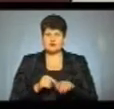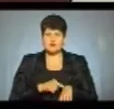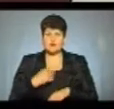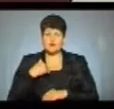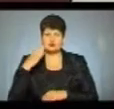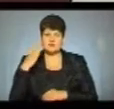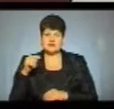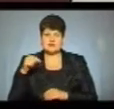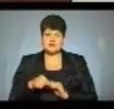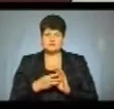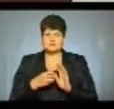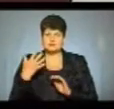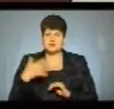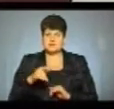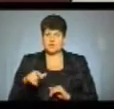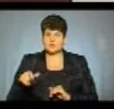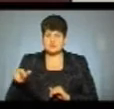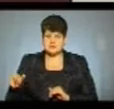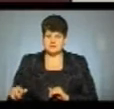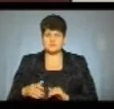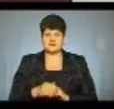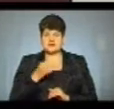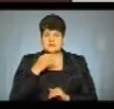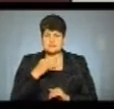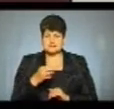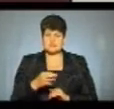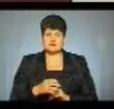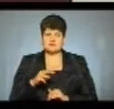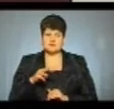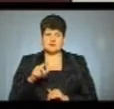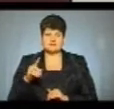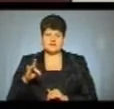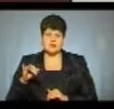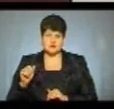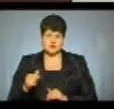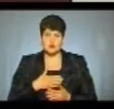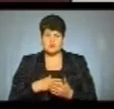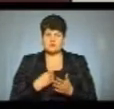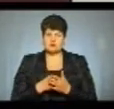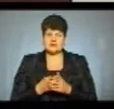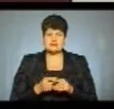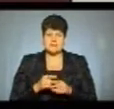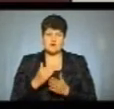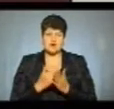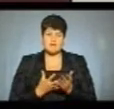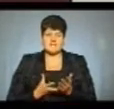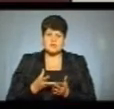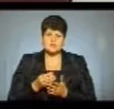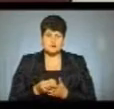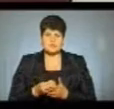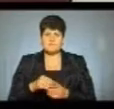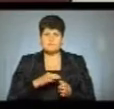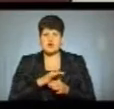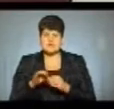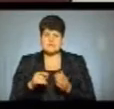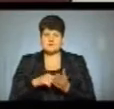проголосували 1850 осіб, розповіла речниця Тернопільської міськради Мар'яна Зварич. Громадський бюджет – це програма фінансування проєктів тернополян за